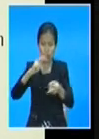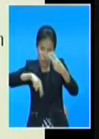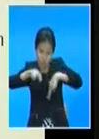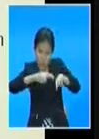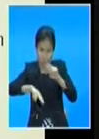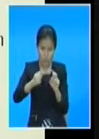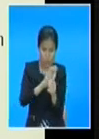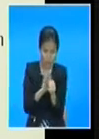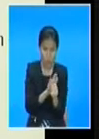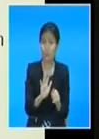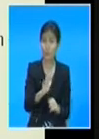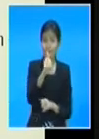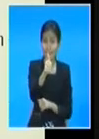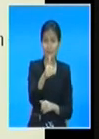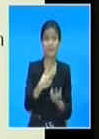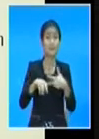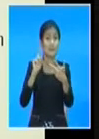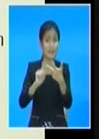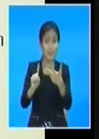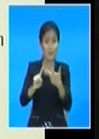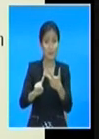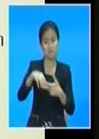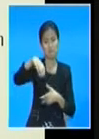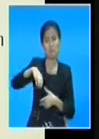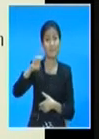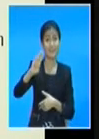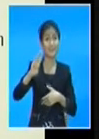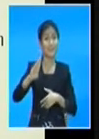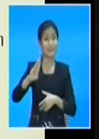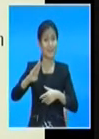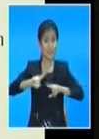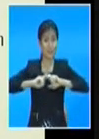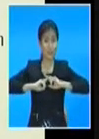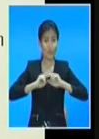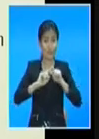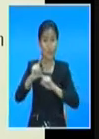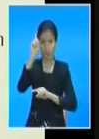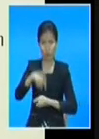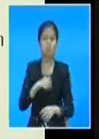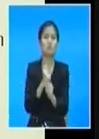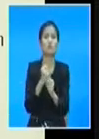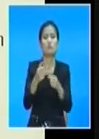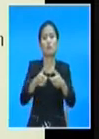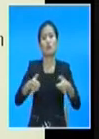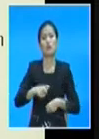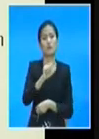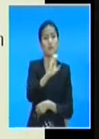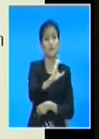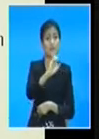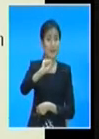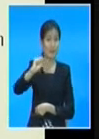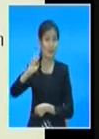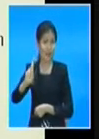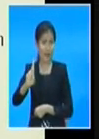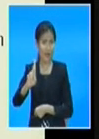ามต้องให้ภาคเอกชนเนี่ยนะฮะที่ใหญ่ๆยิ่งใหญ่ยิ่งดีนะฮะเน้นทำ CSR ที่เกี่ยวข้องกับการปลูกและรักษา